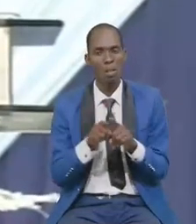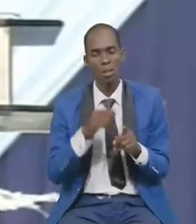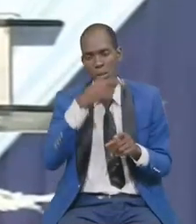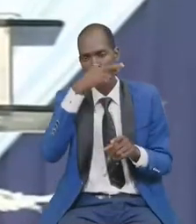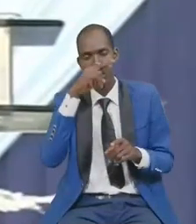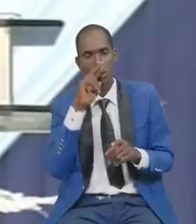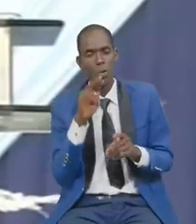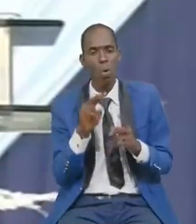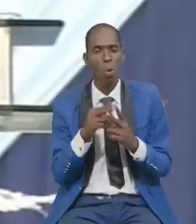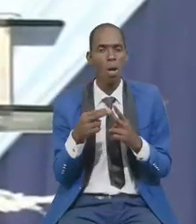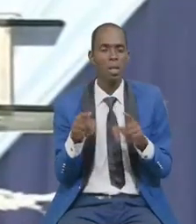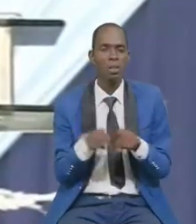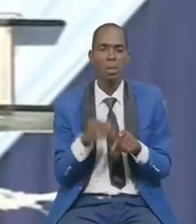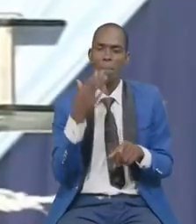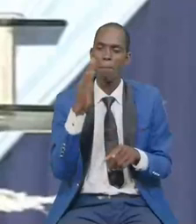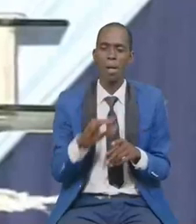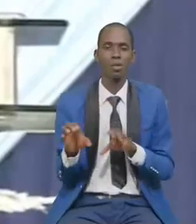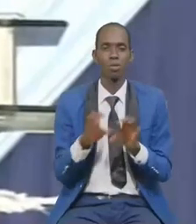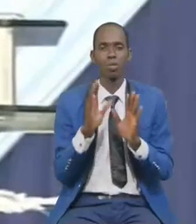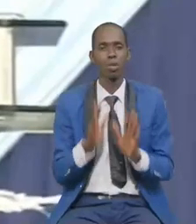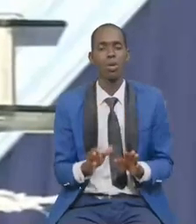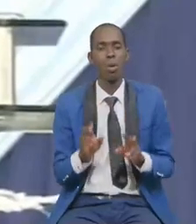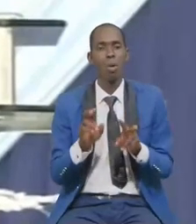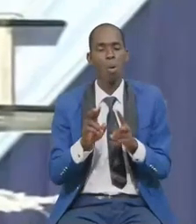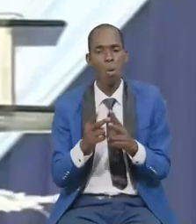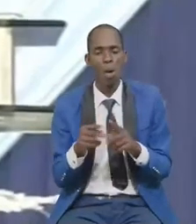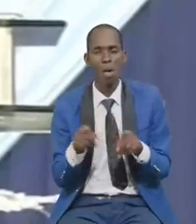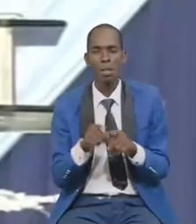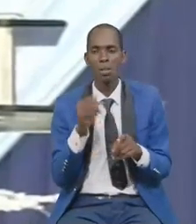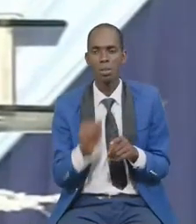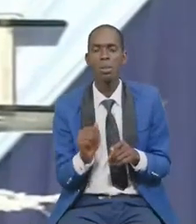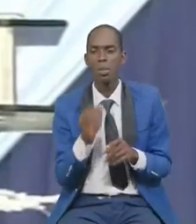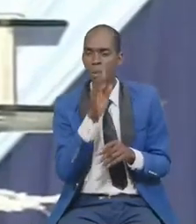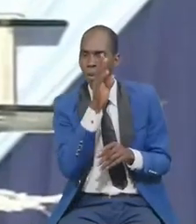ingérant, malfaiteur ou ingérant dans les affaires d'autrui.